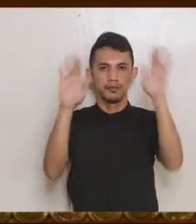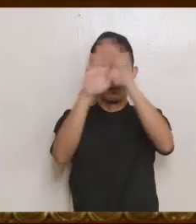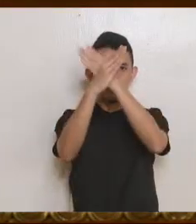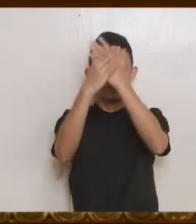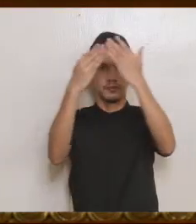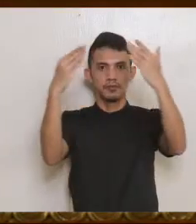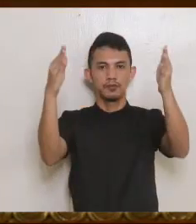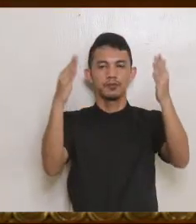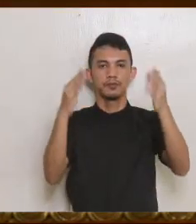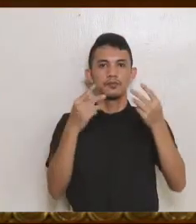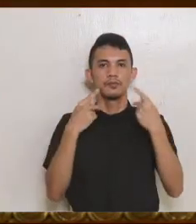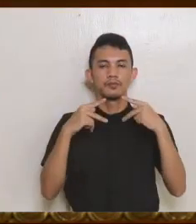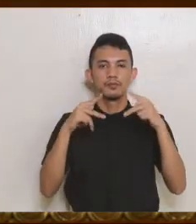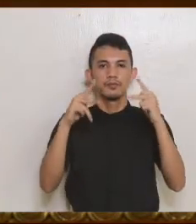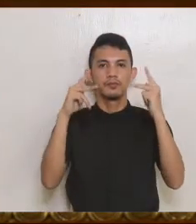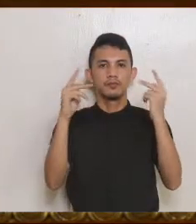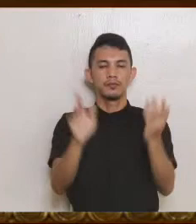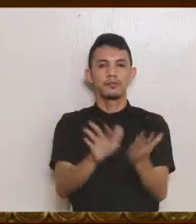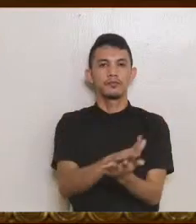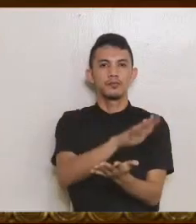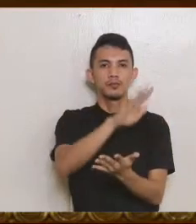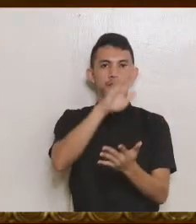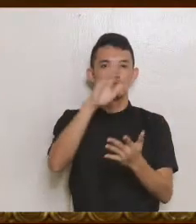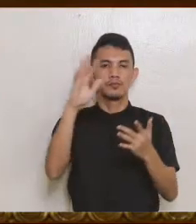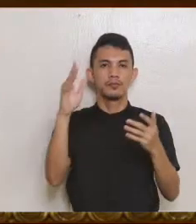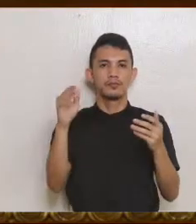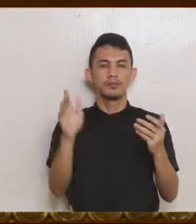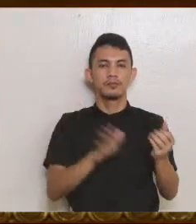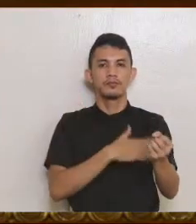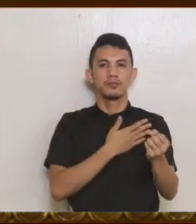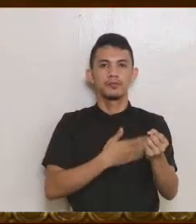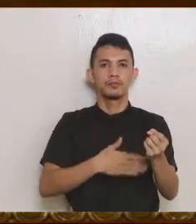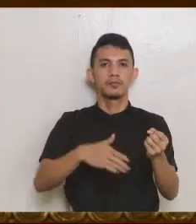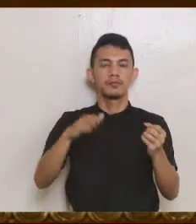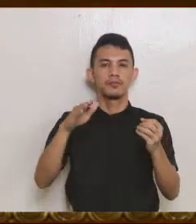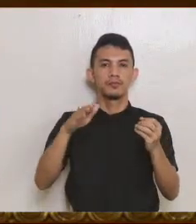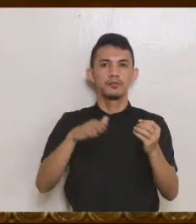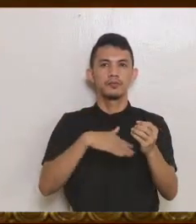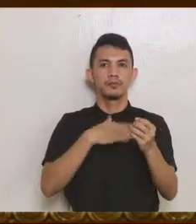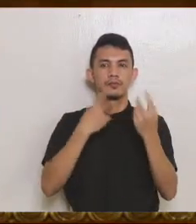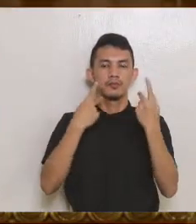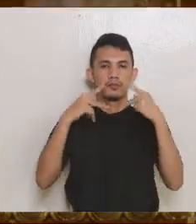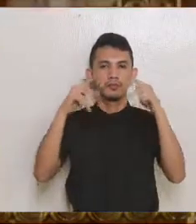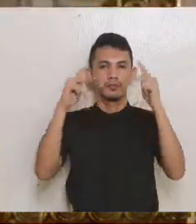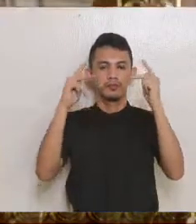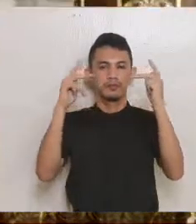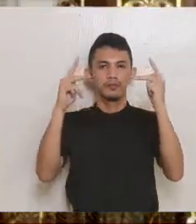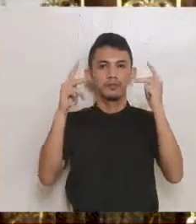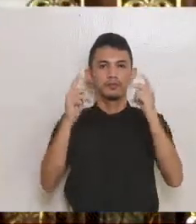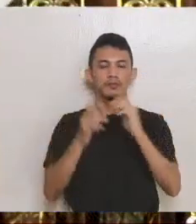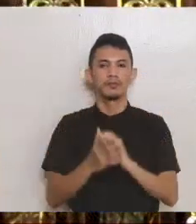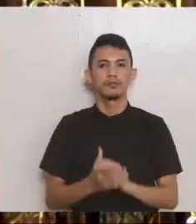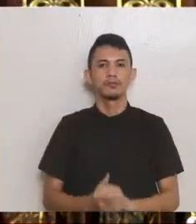imong himaya, duyog kami sa ilang pag-awit sa pag-ingon.